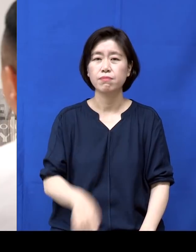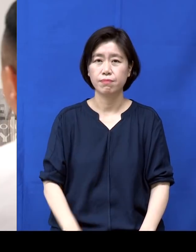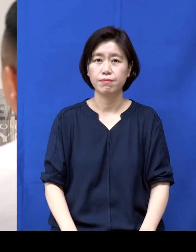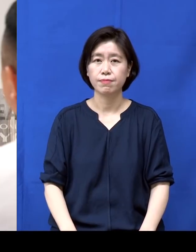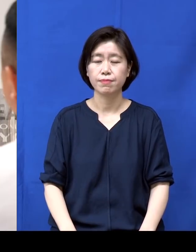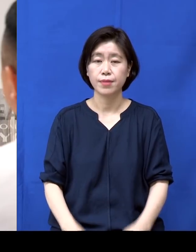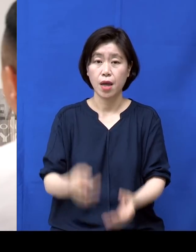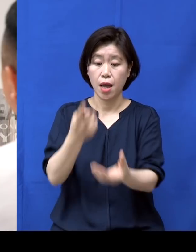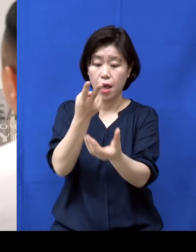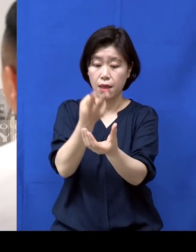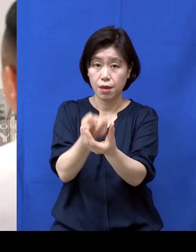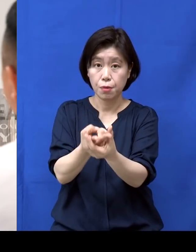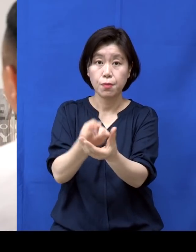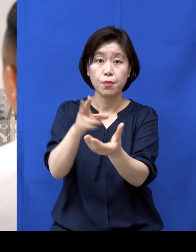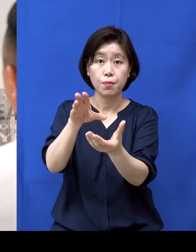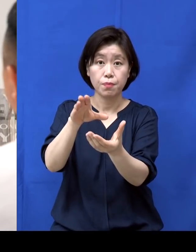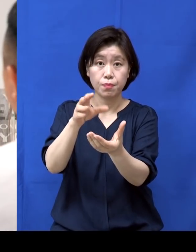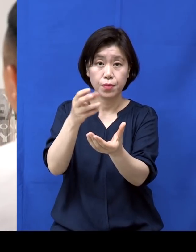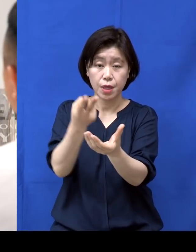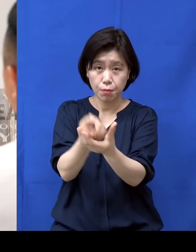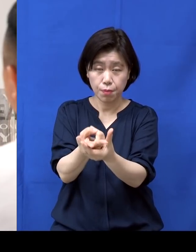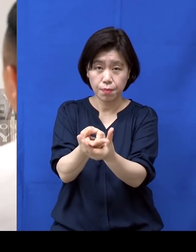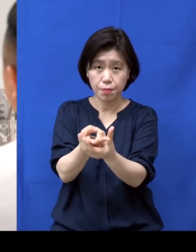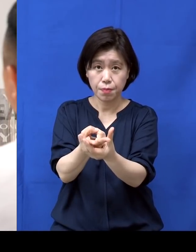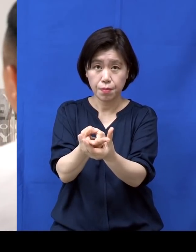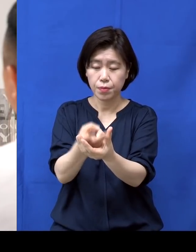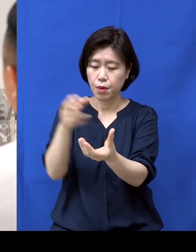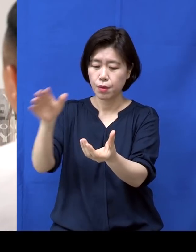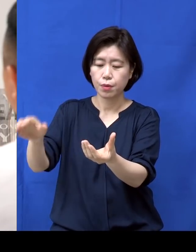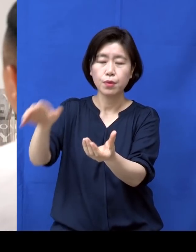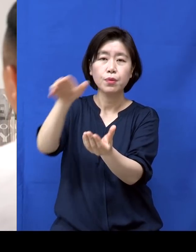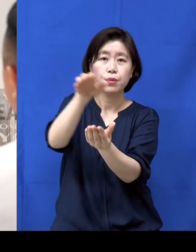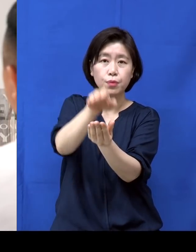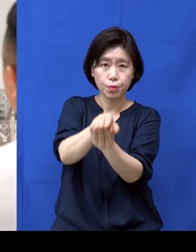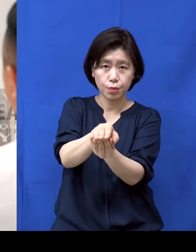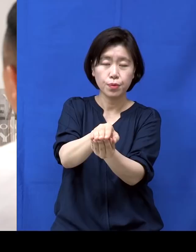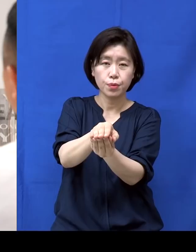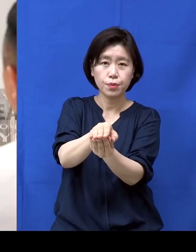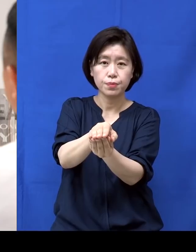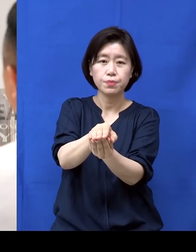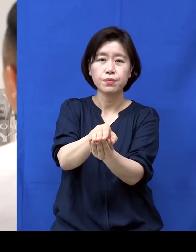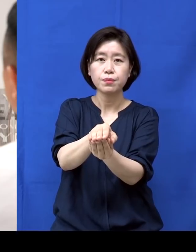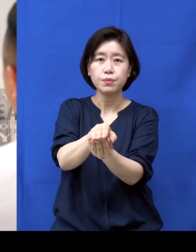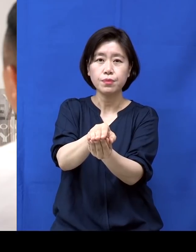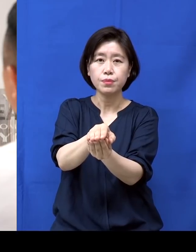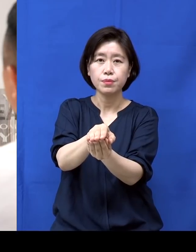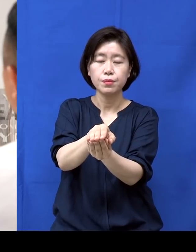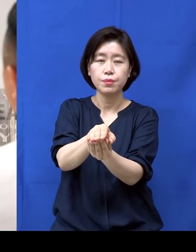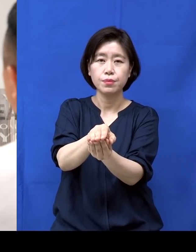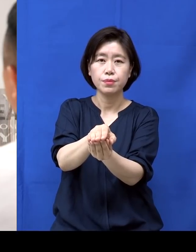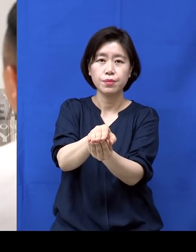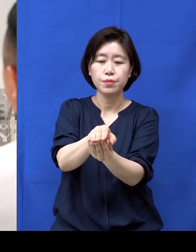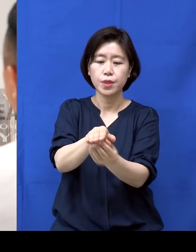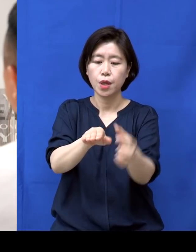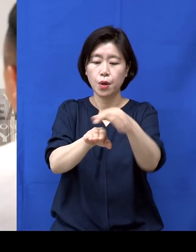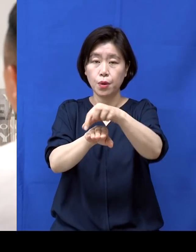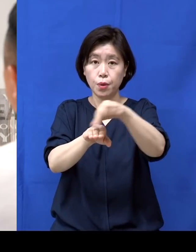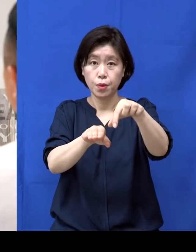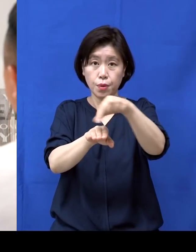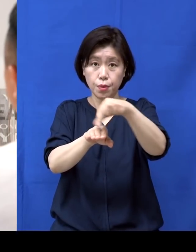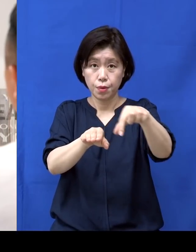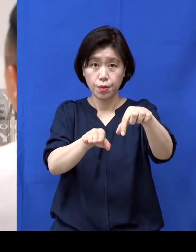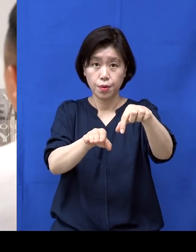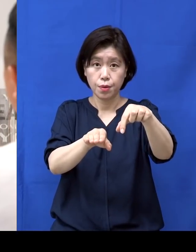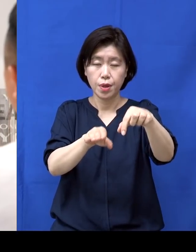고인을 관에 모시고 덮고 머리에다가 그 관 앞쪽에 고인의 이름을 한글로 쓰게